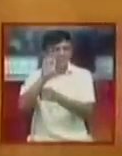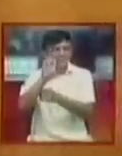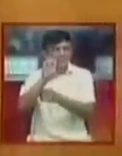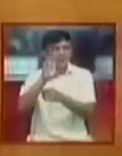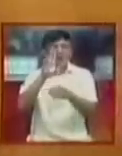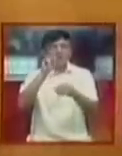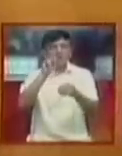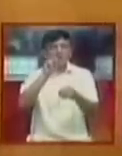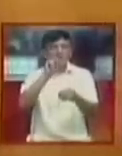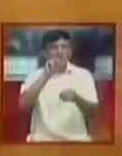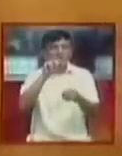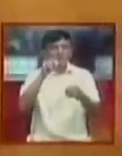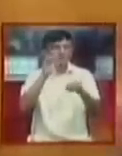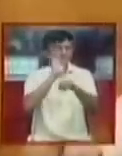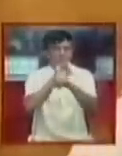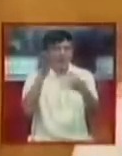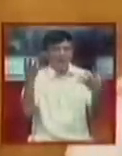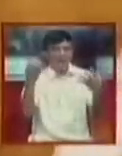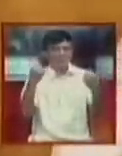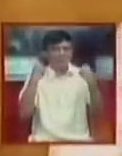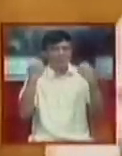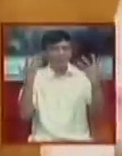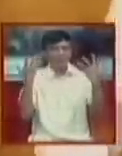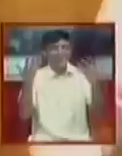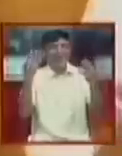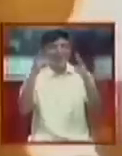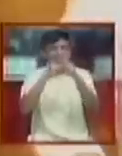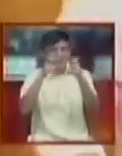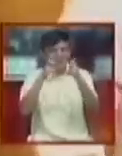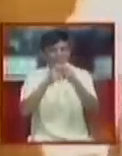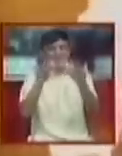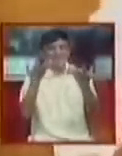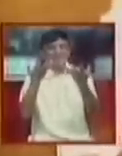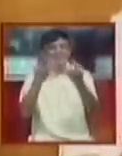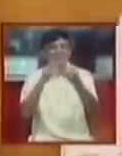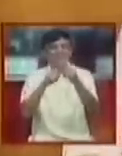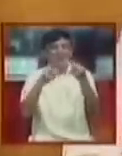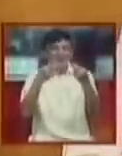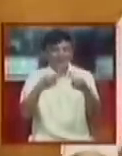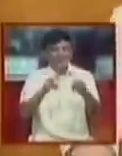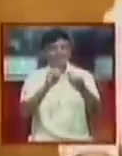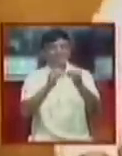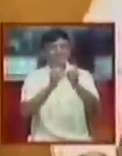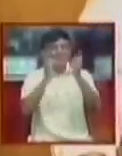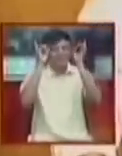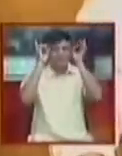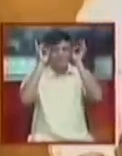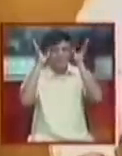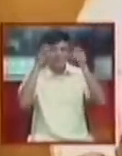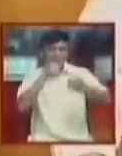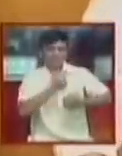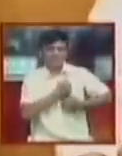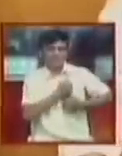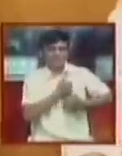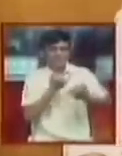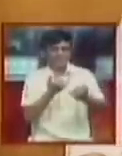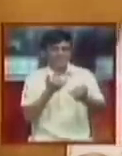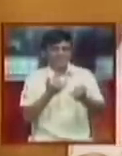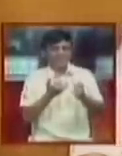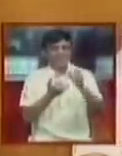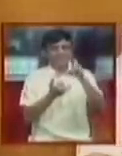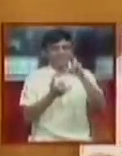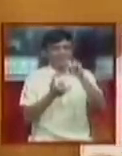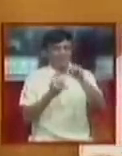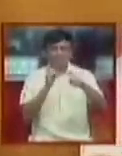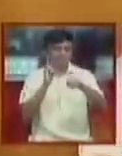force. Imbis na alagaan ng Estado, para bang sinasadyang ilagay sa alanganin ang ating mga sundalo. Hindi po